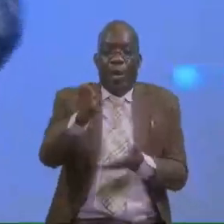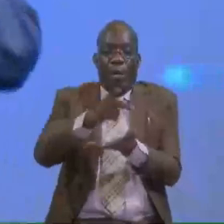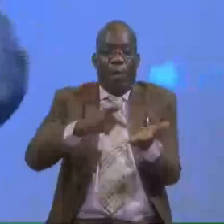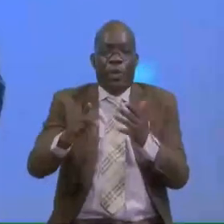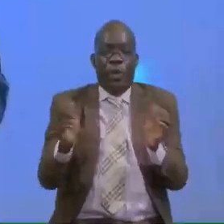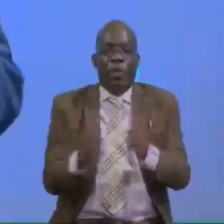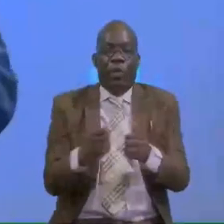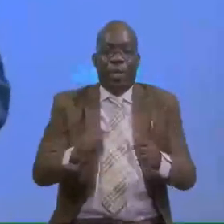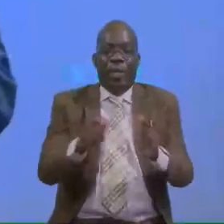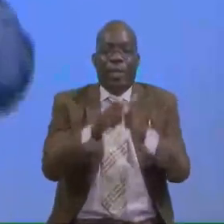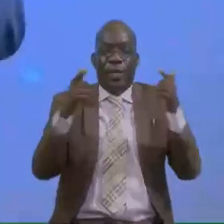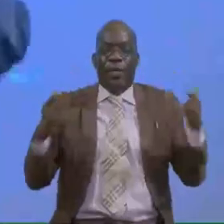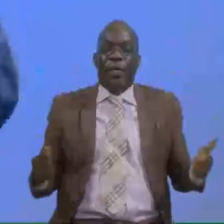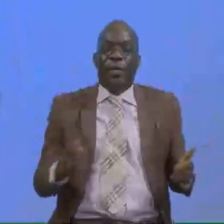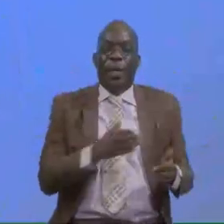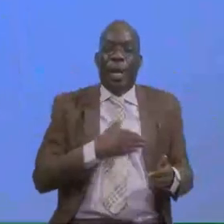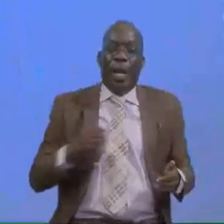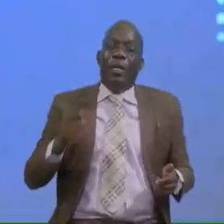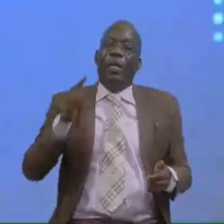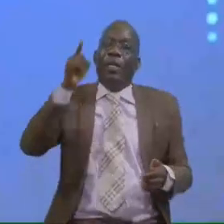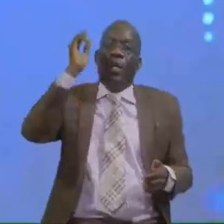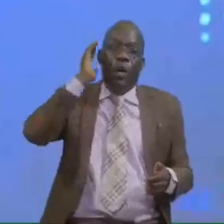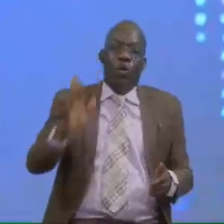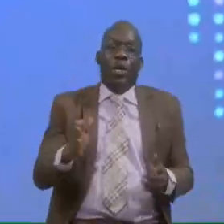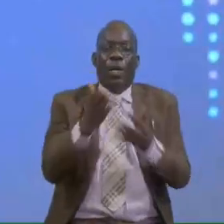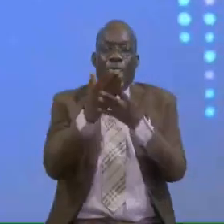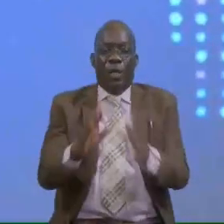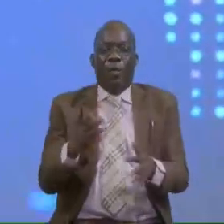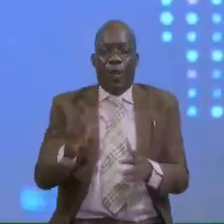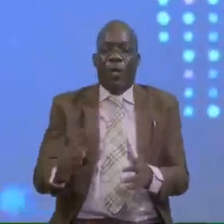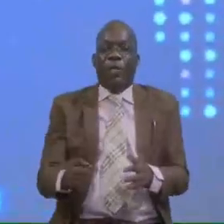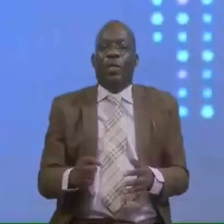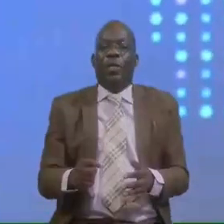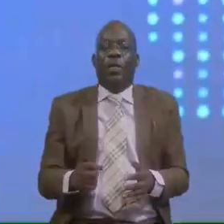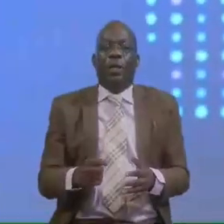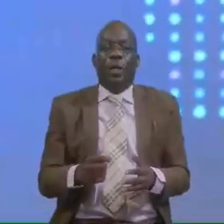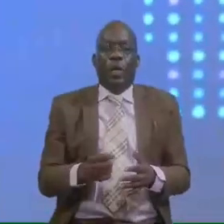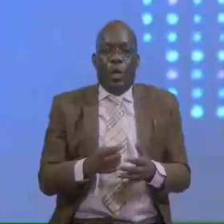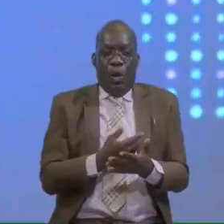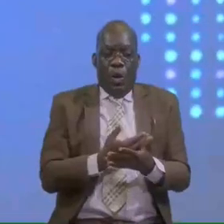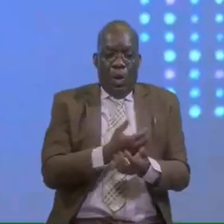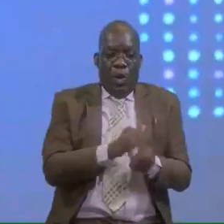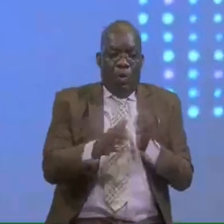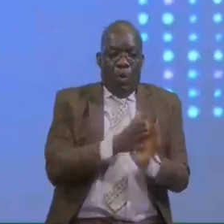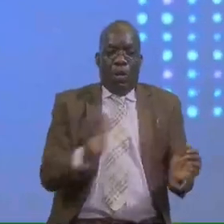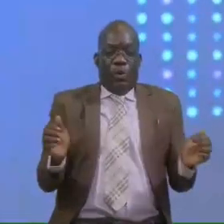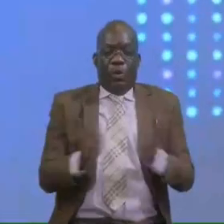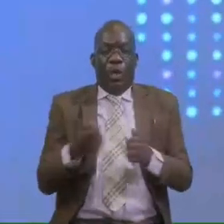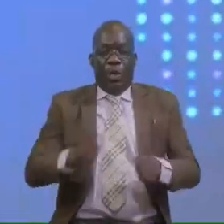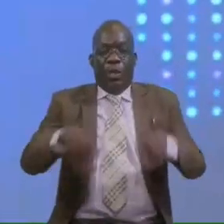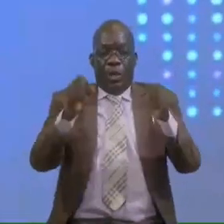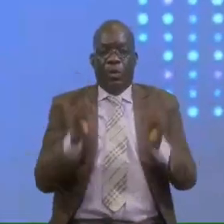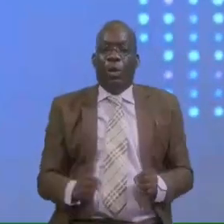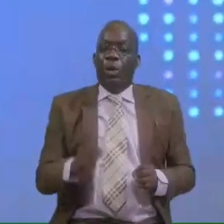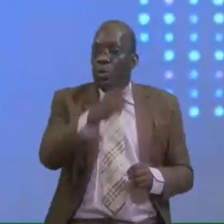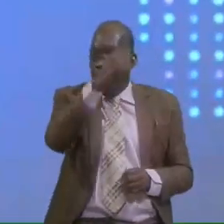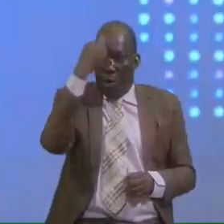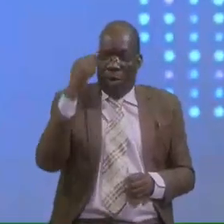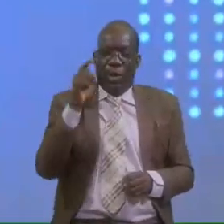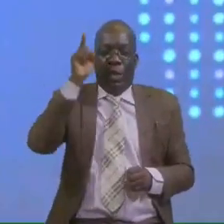Il partagera le butin avec les puissants. Parce qu'il s'est livré lui-même